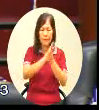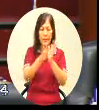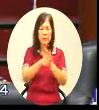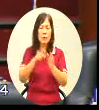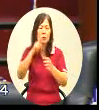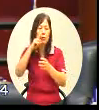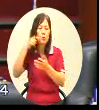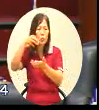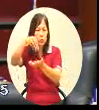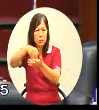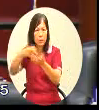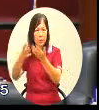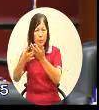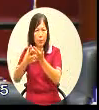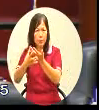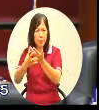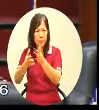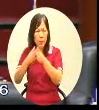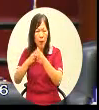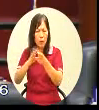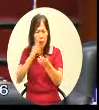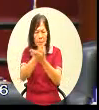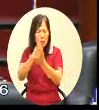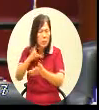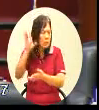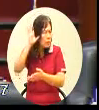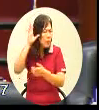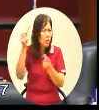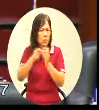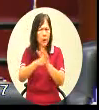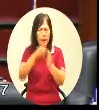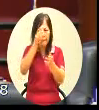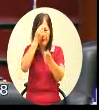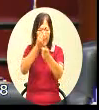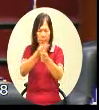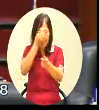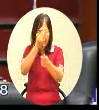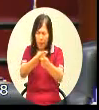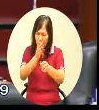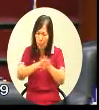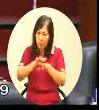藤本，大家听了不会觉得太扰民吗？